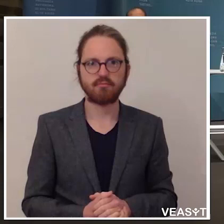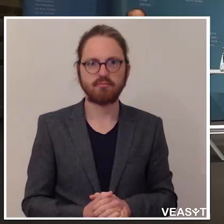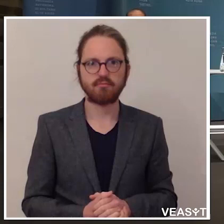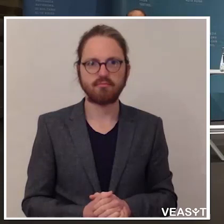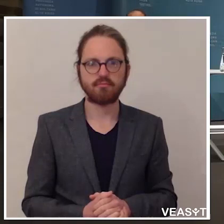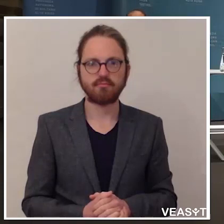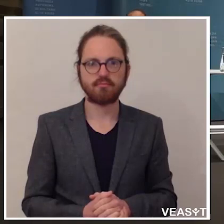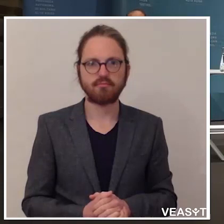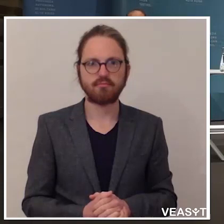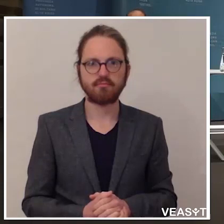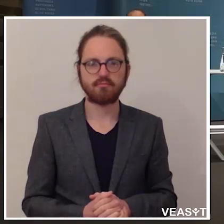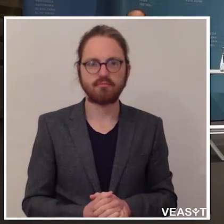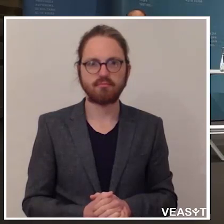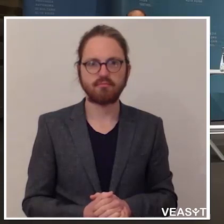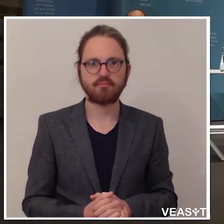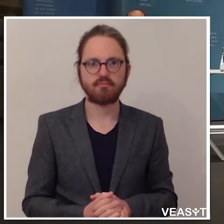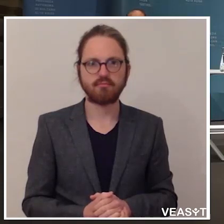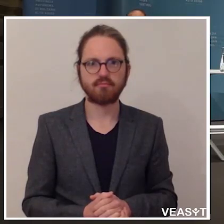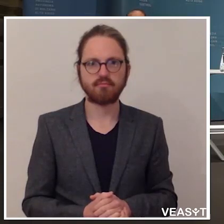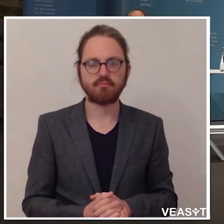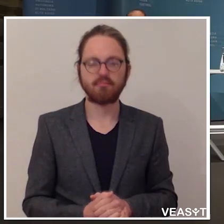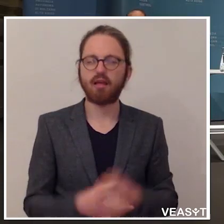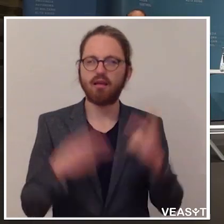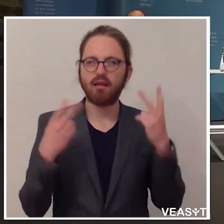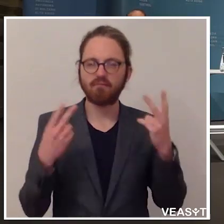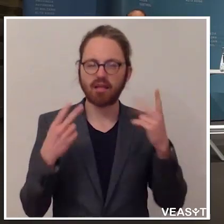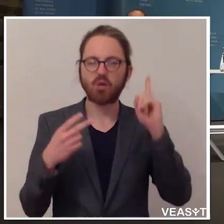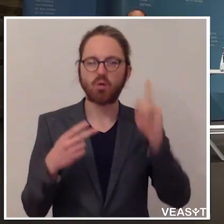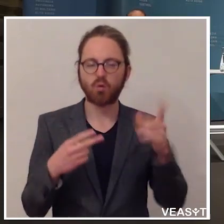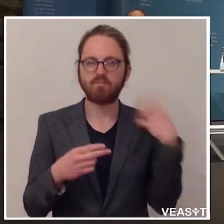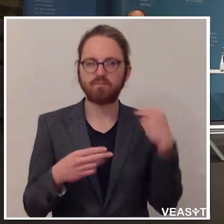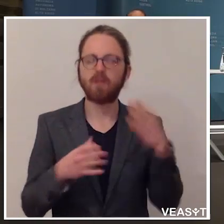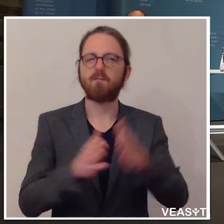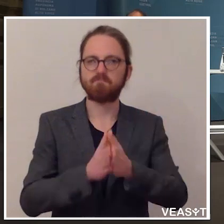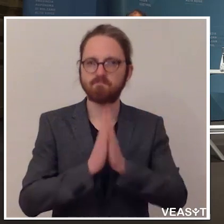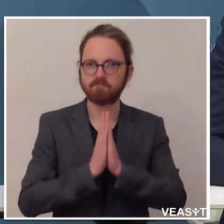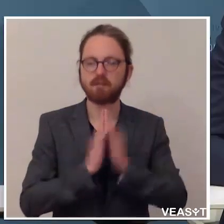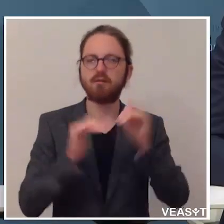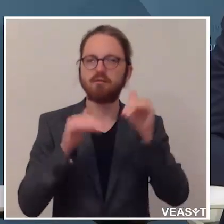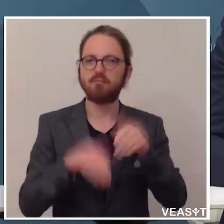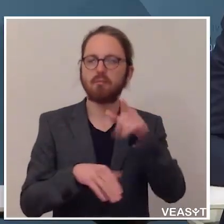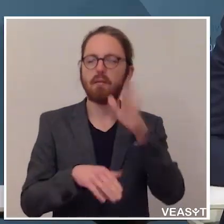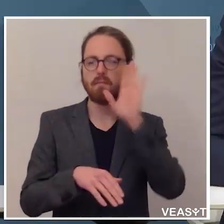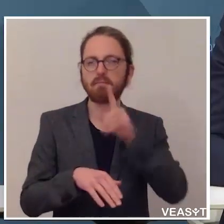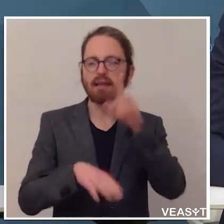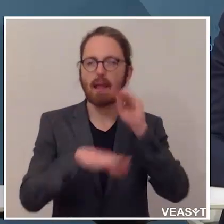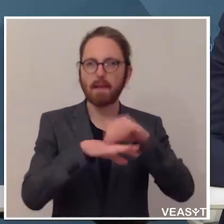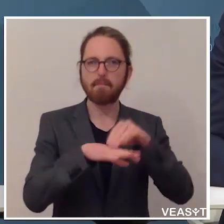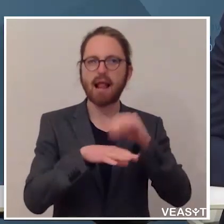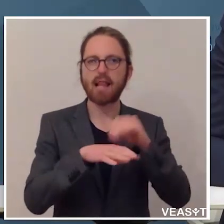Es ist wichtig und es ist auch ein Appell, den wir heute stellen, bitte registrieren Sie sich beim Südtirol-Pass. Es ist eine